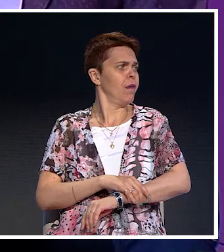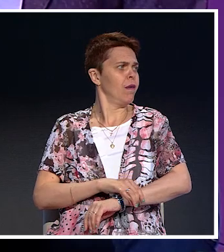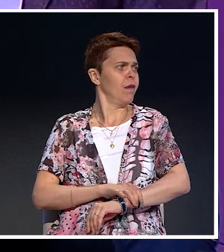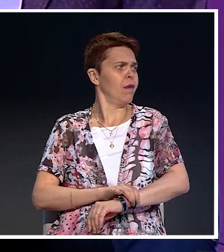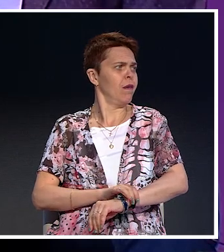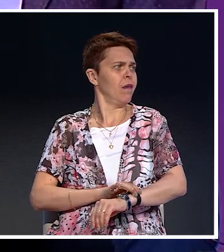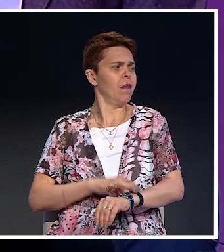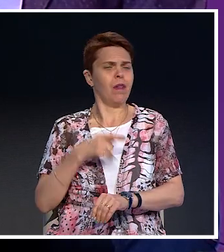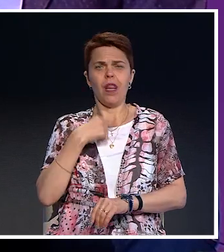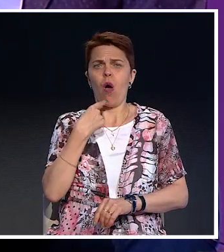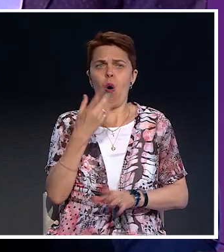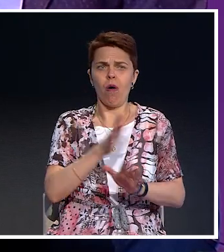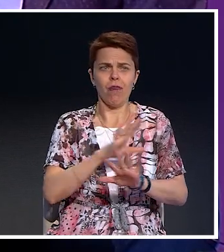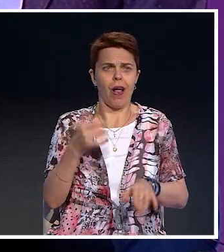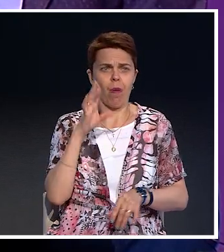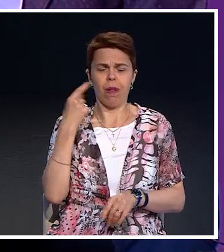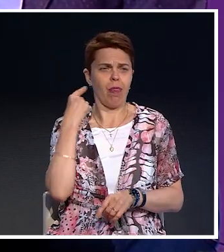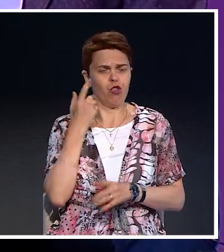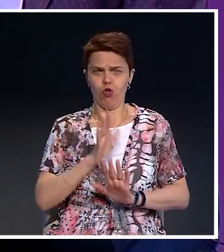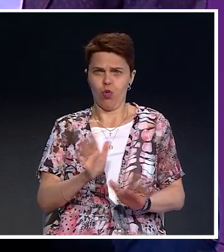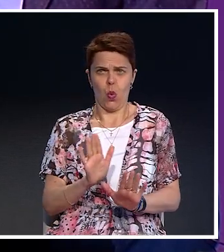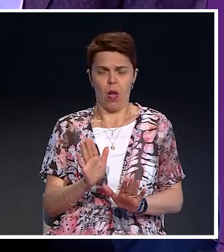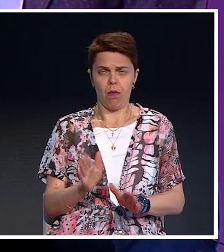І, напевно, не говорила, якби не чула.